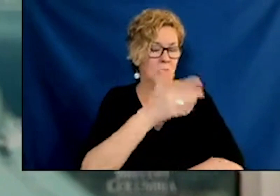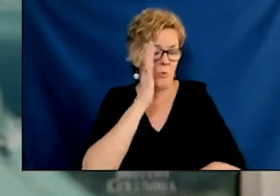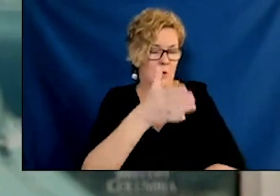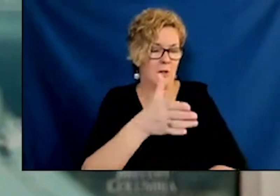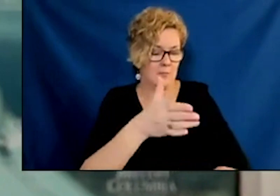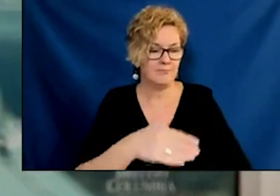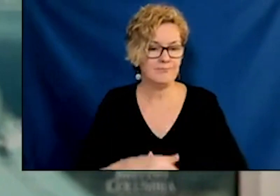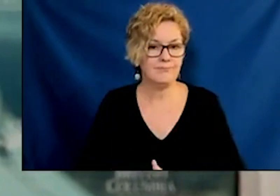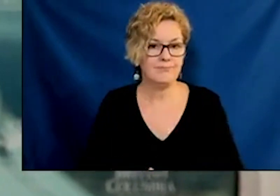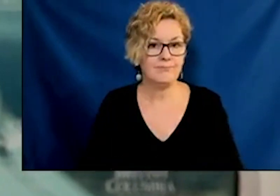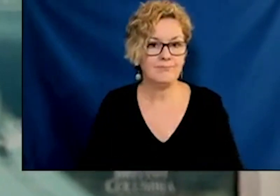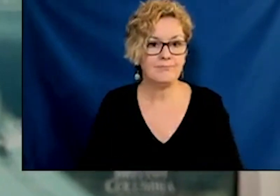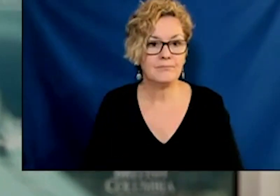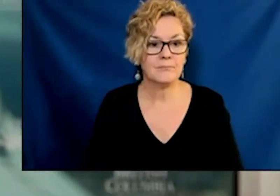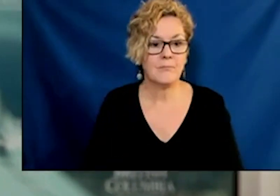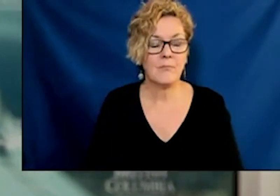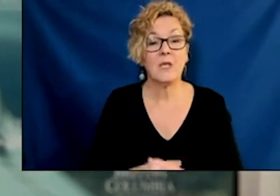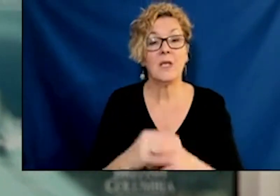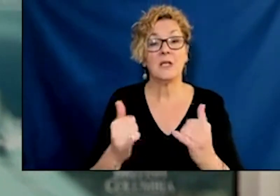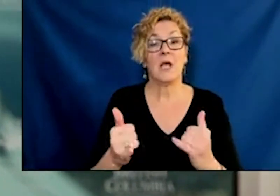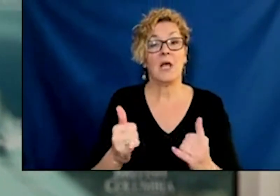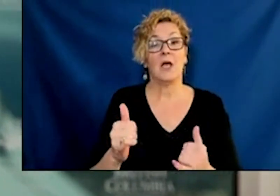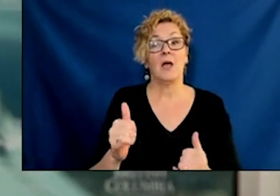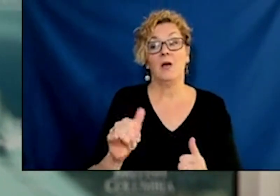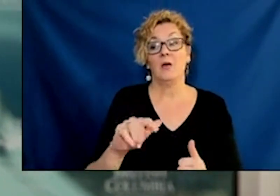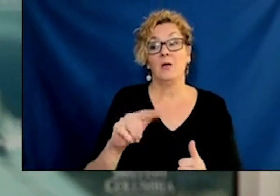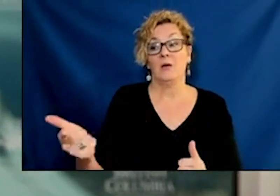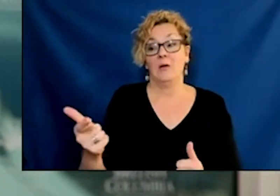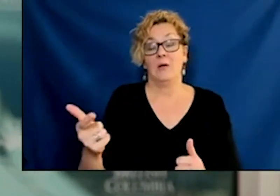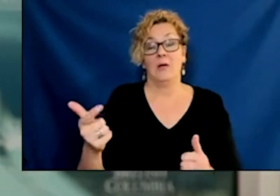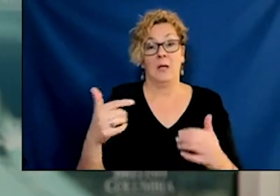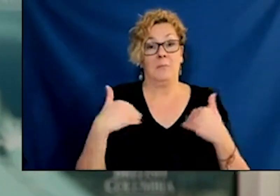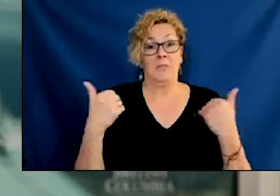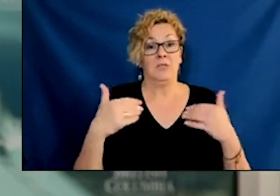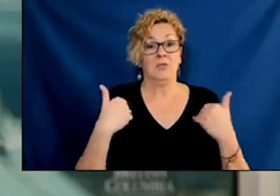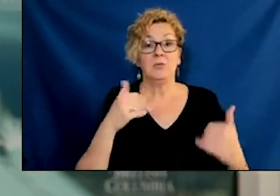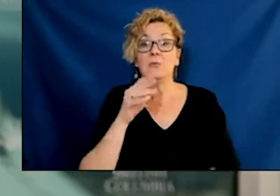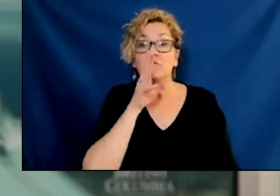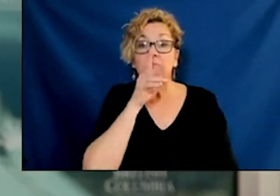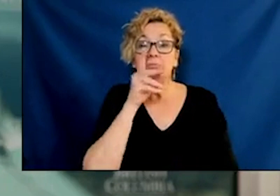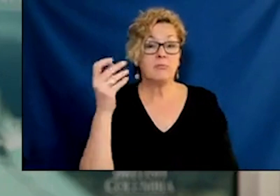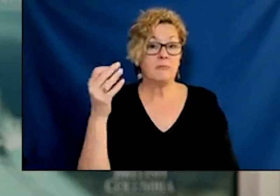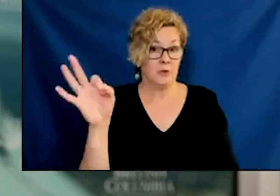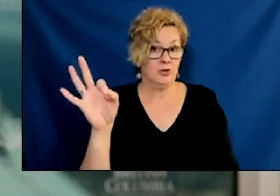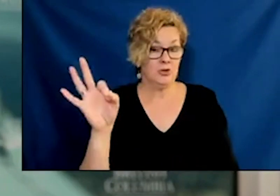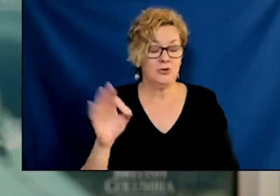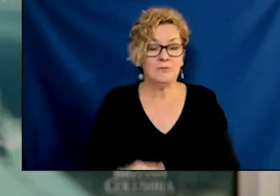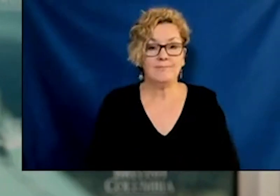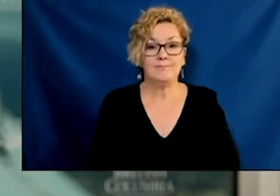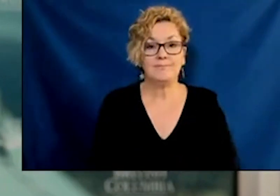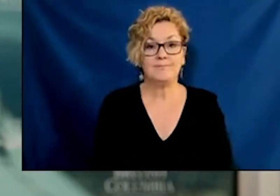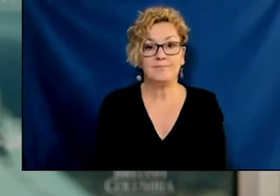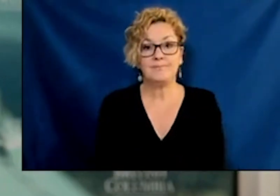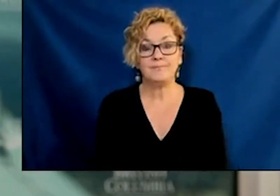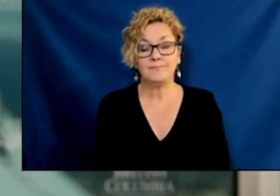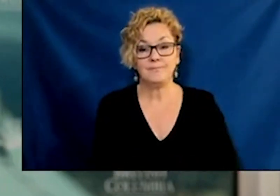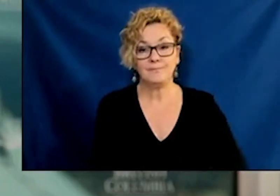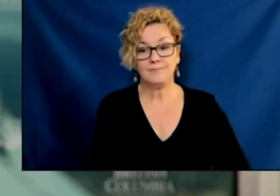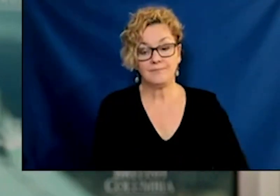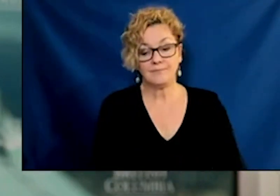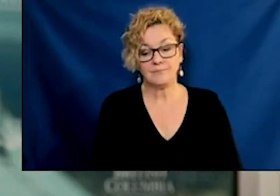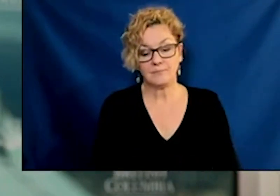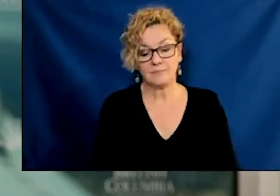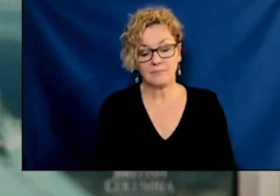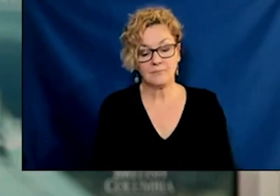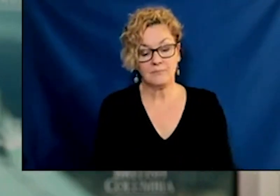Oui, aux régions du centre-ville de Vancouver à l'est, il y a des cliniques actuellement. Il